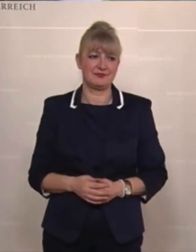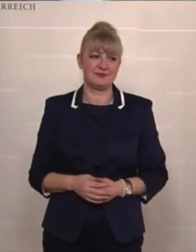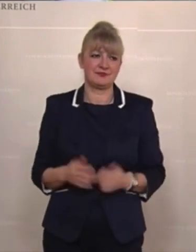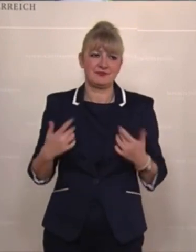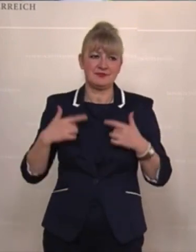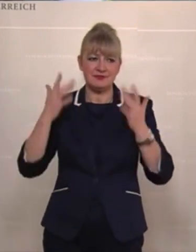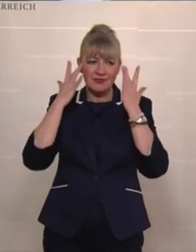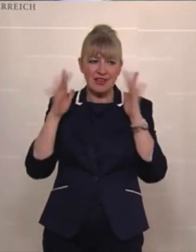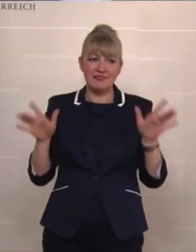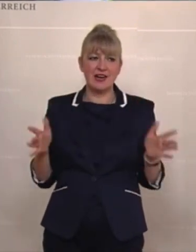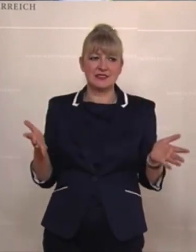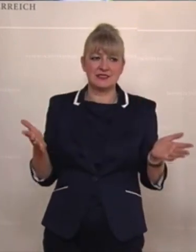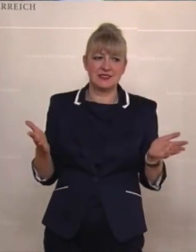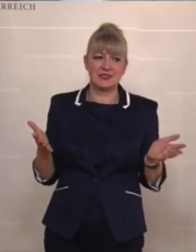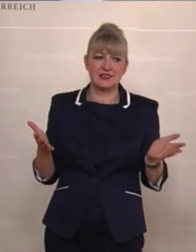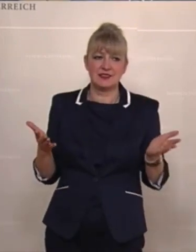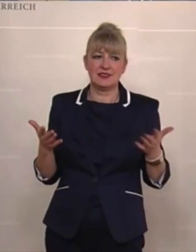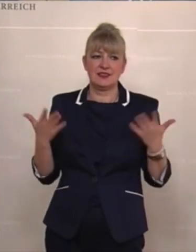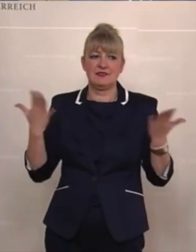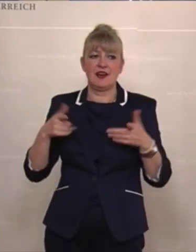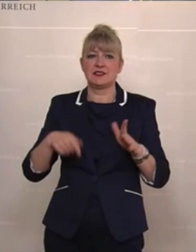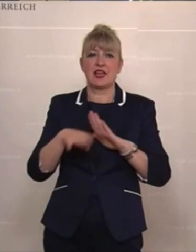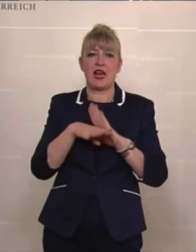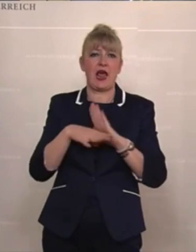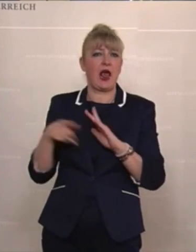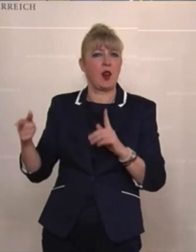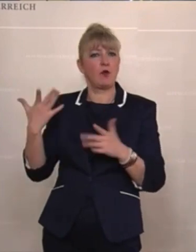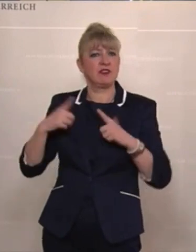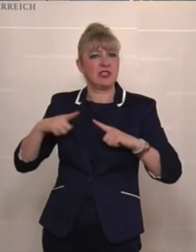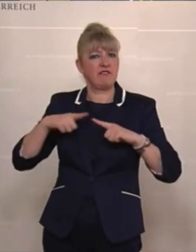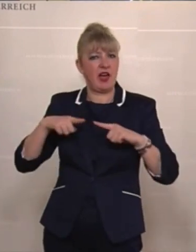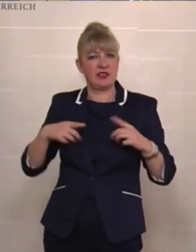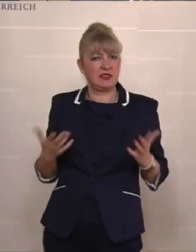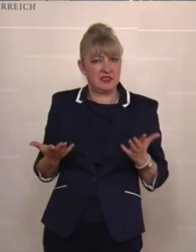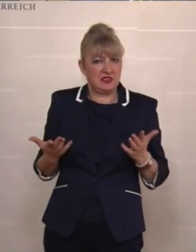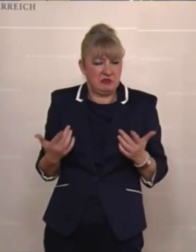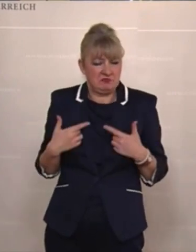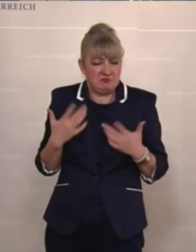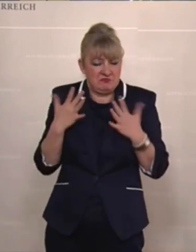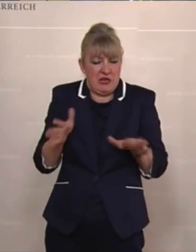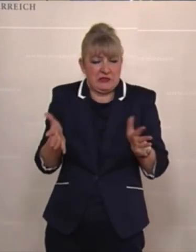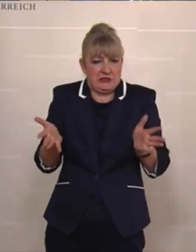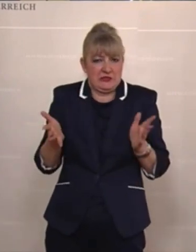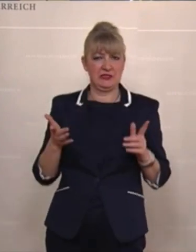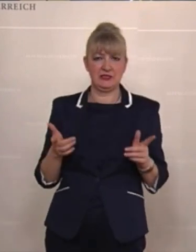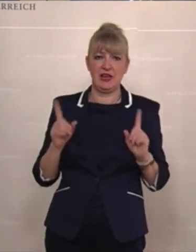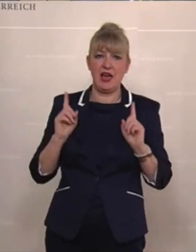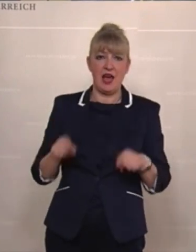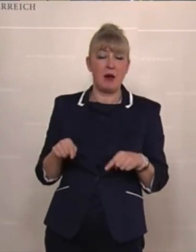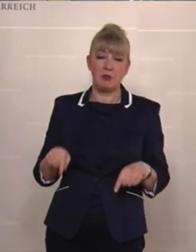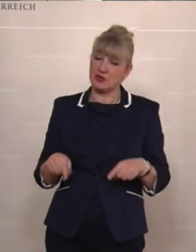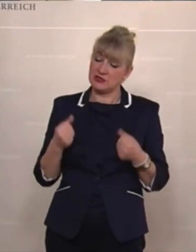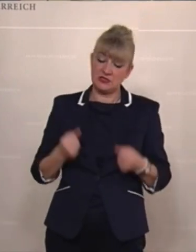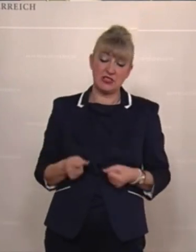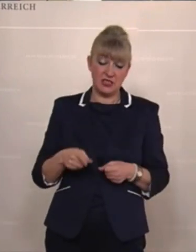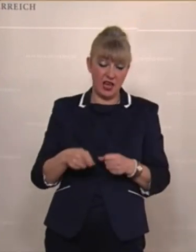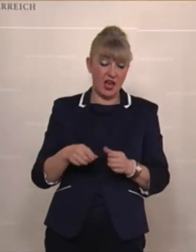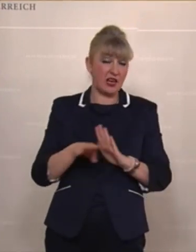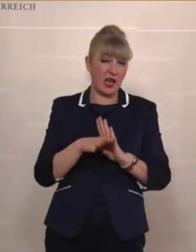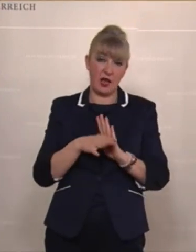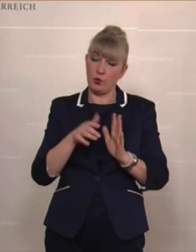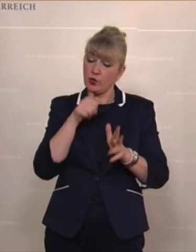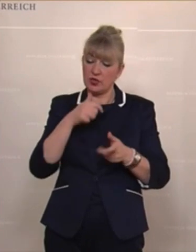Ich weiß nicht, was Sie sich von dieser Regelung versprechen. Mit Sicherheit hat sie aber keine Steuerungsfunktion.